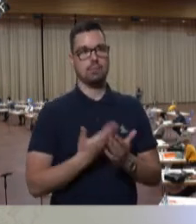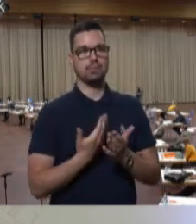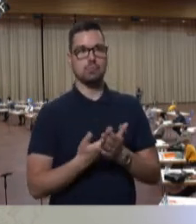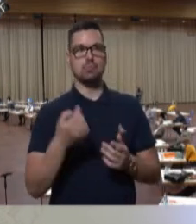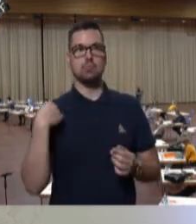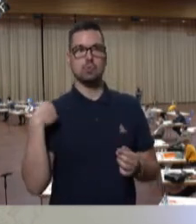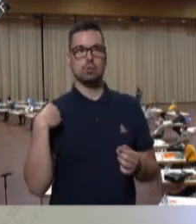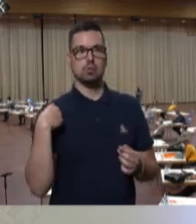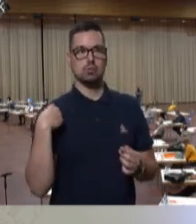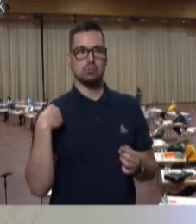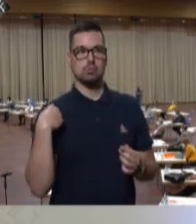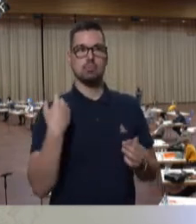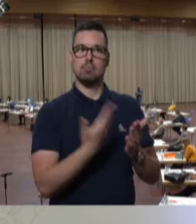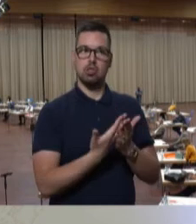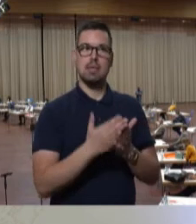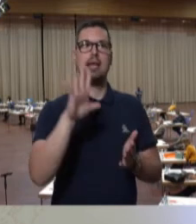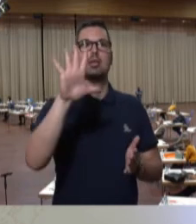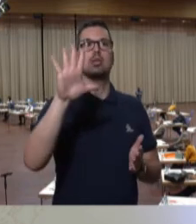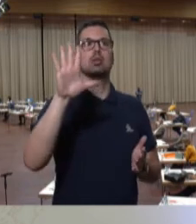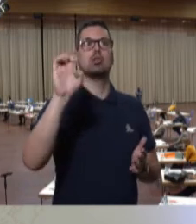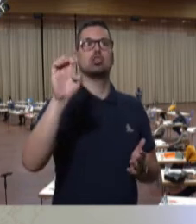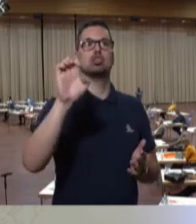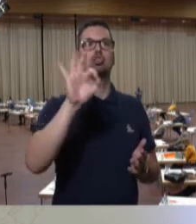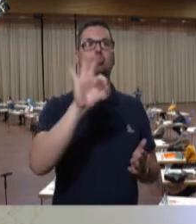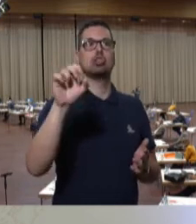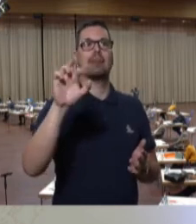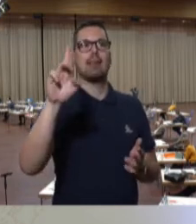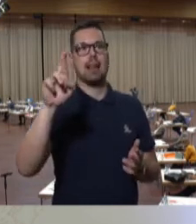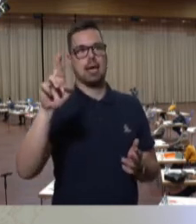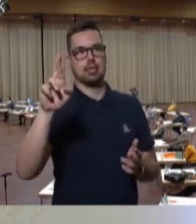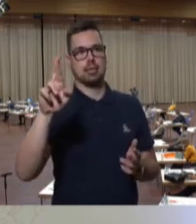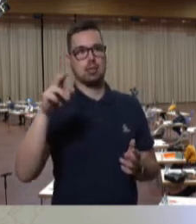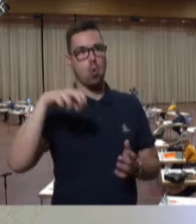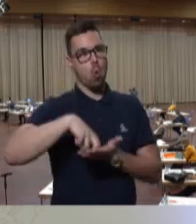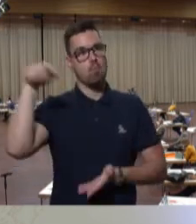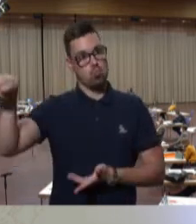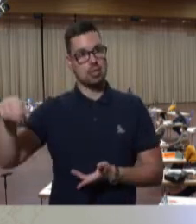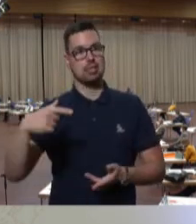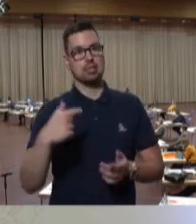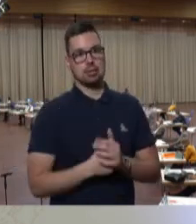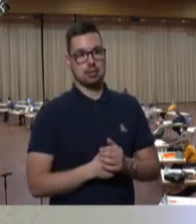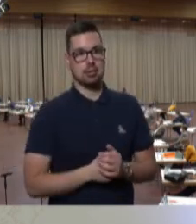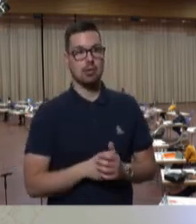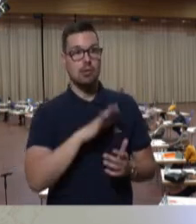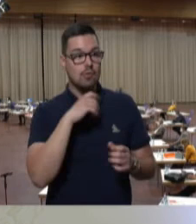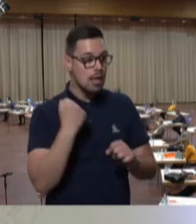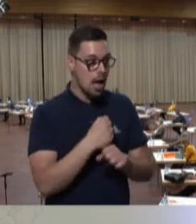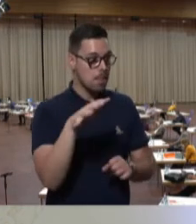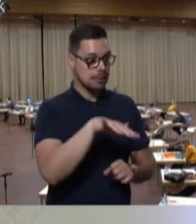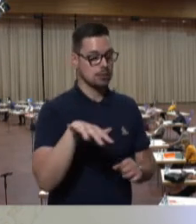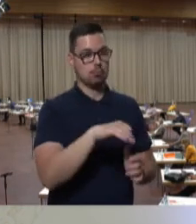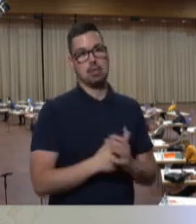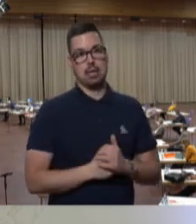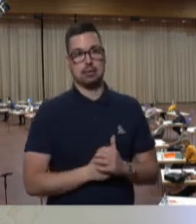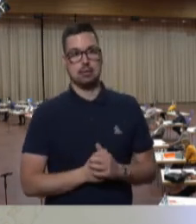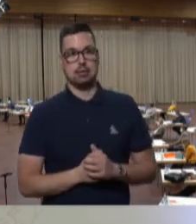Beispiel Schaeffler in Homburg erwähnt. 42.500 Arbeitsplätze hängen daran, an der Automobilindustrie